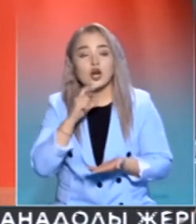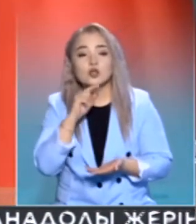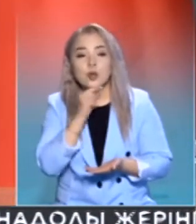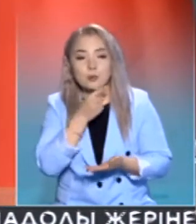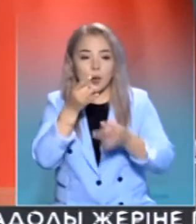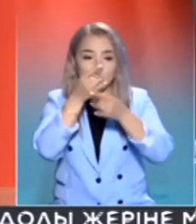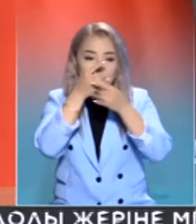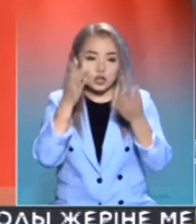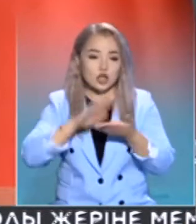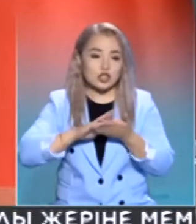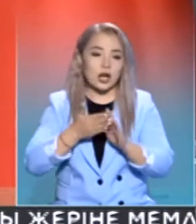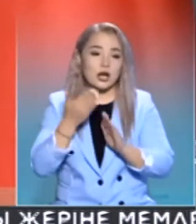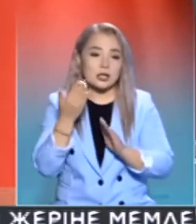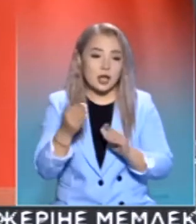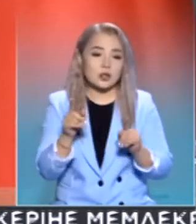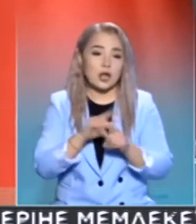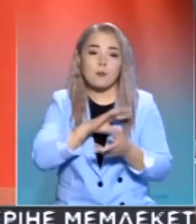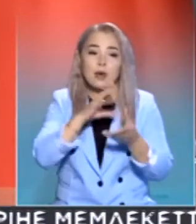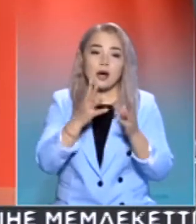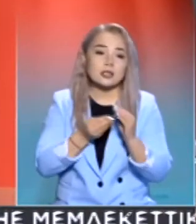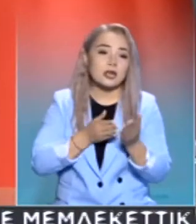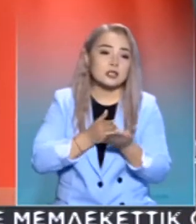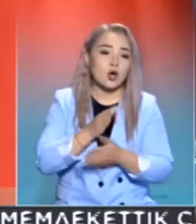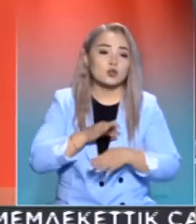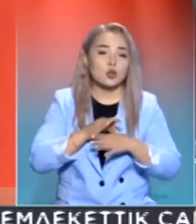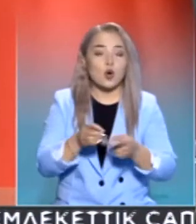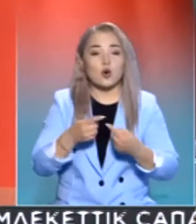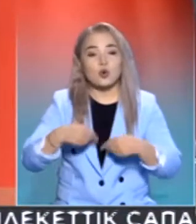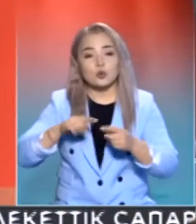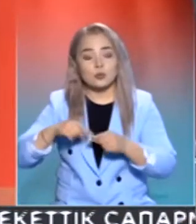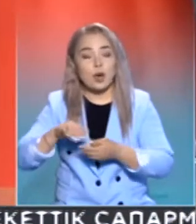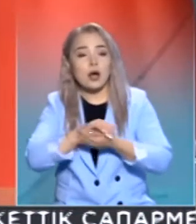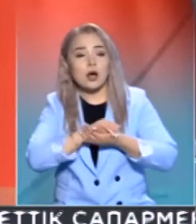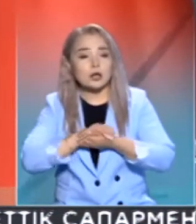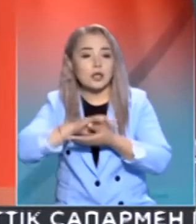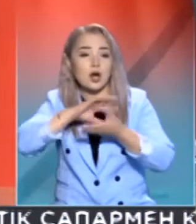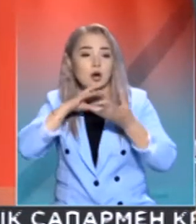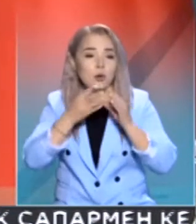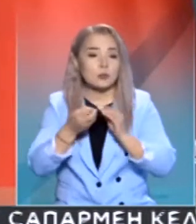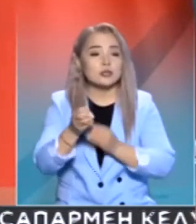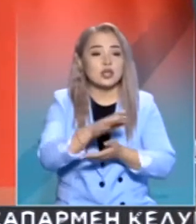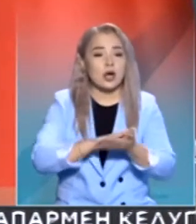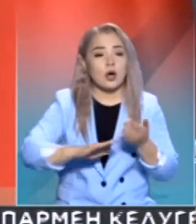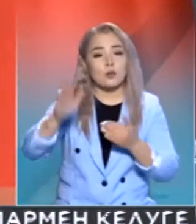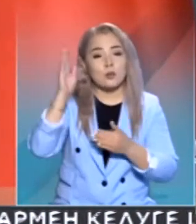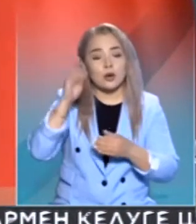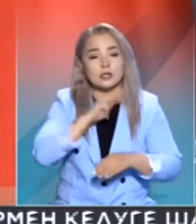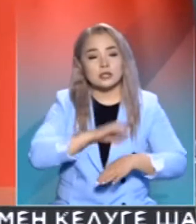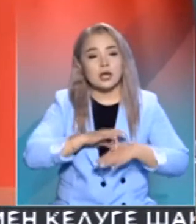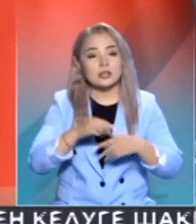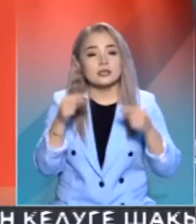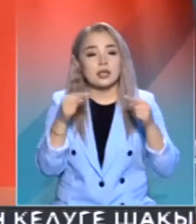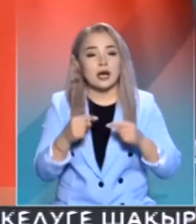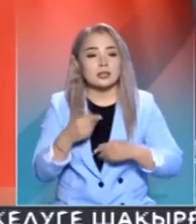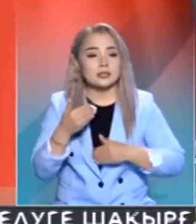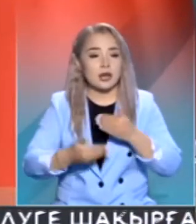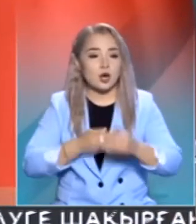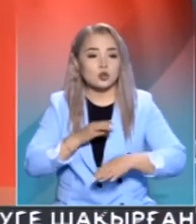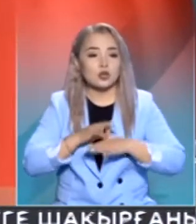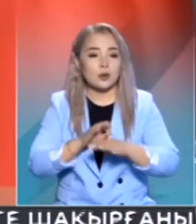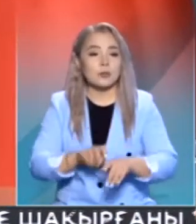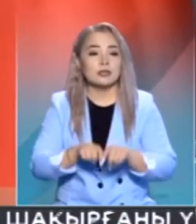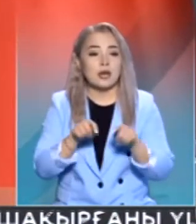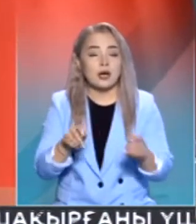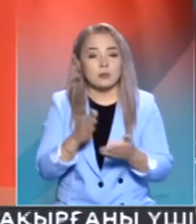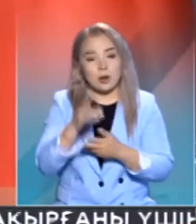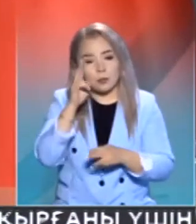ekonomikalıq, mädeni jağınan jalpı barlıq salada osı uyumşıldığımızdı jalğastırıp, bolaşaqqa iyiq tiresip naqtı qadam basamız. Qanday jağdayda